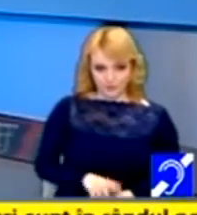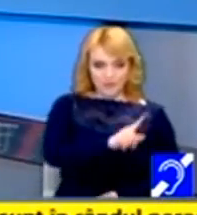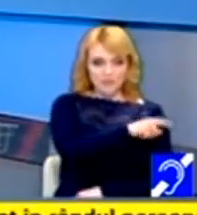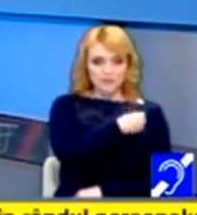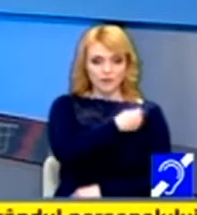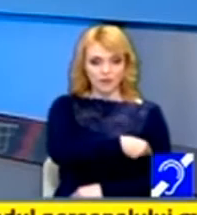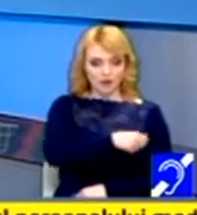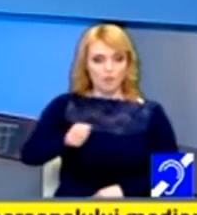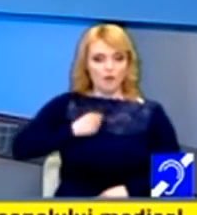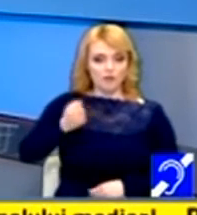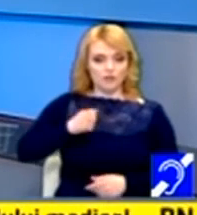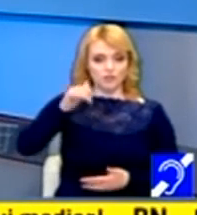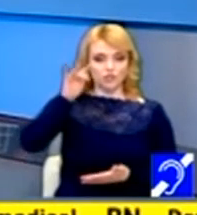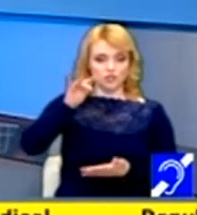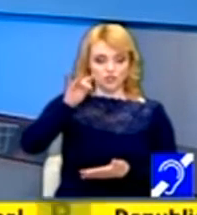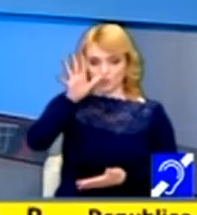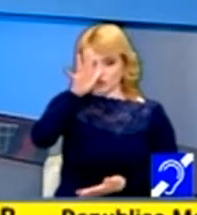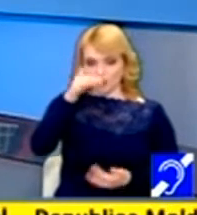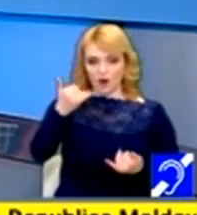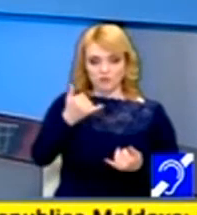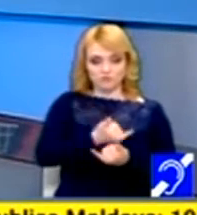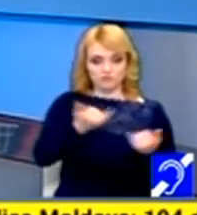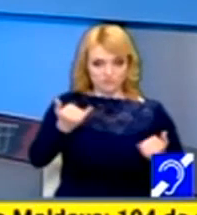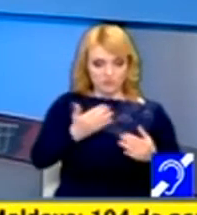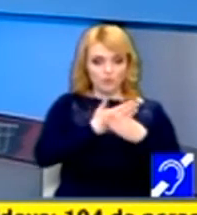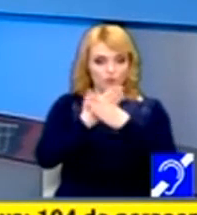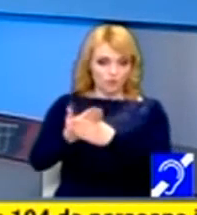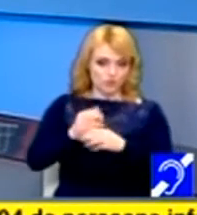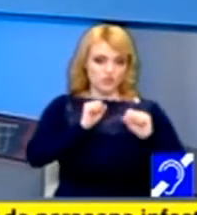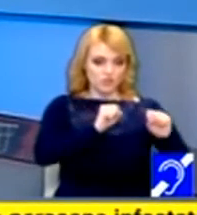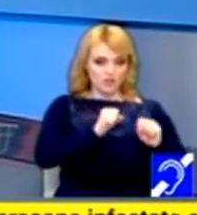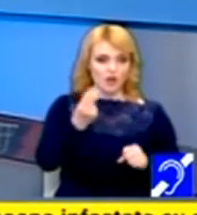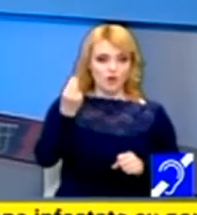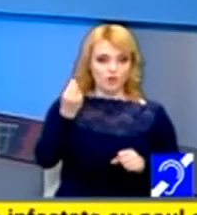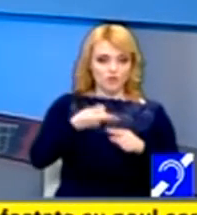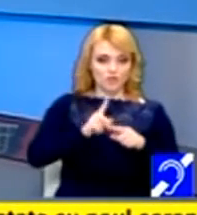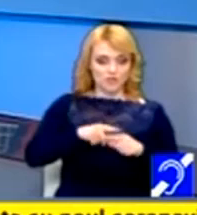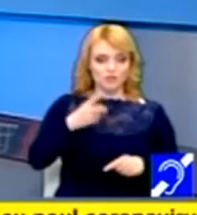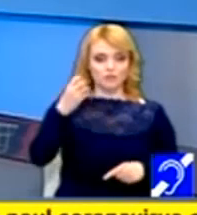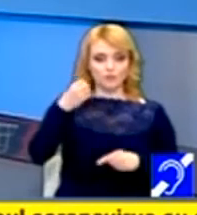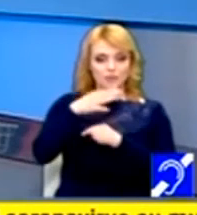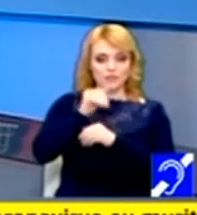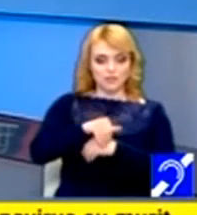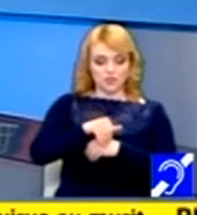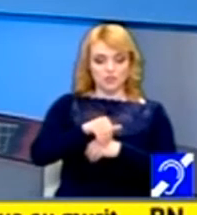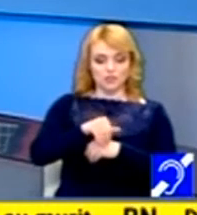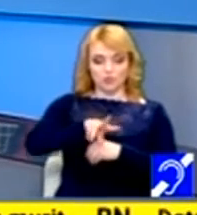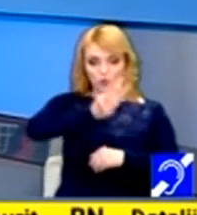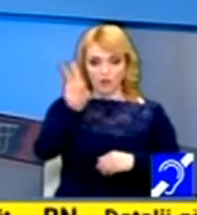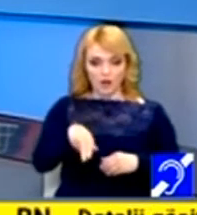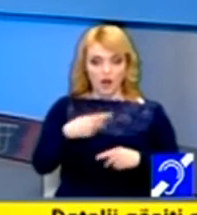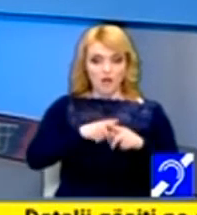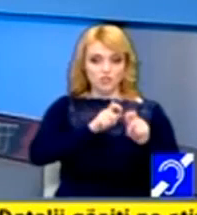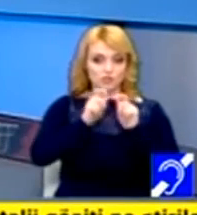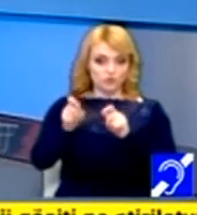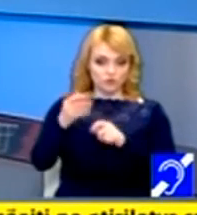Spitalul Clinic Militar Central din Chișinău a primit astăzi un lot de echipamente de protecție în valoare de 15.000 de dolari. Donația a venit din